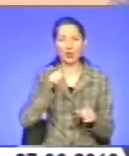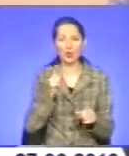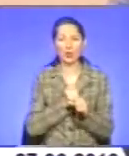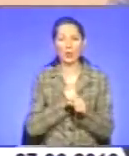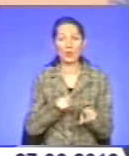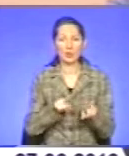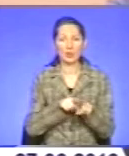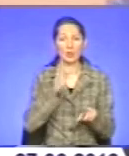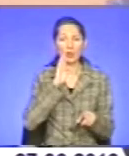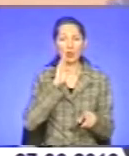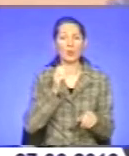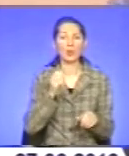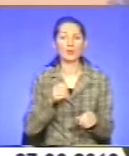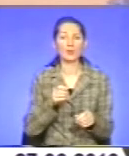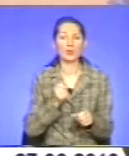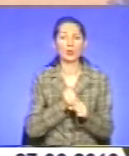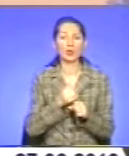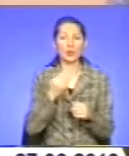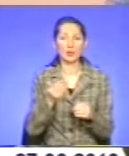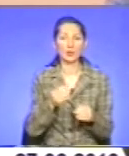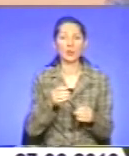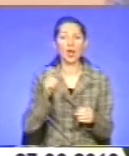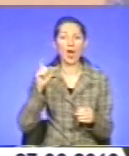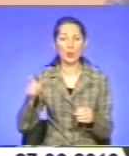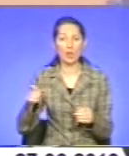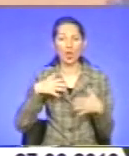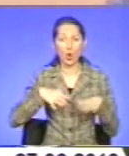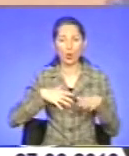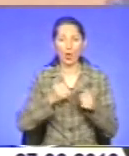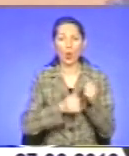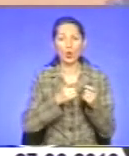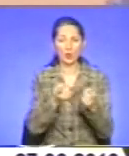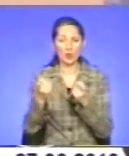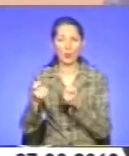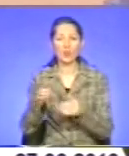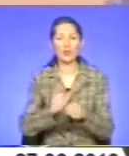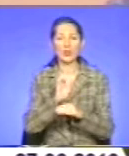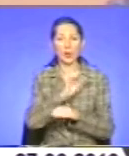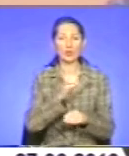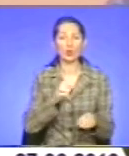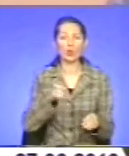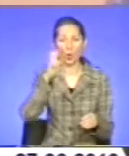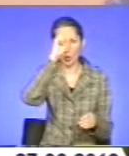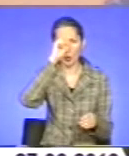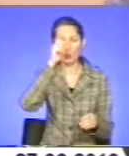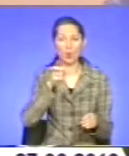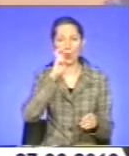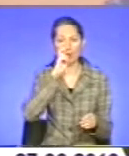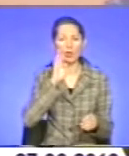Грузії за кожну завербованих та відправлених до турецьких борделів дівчат, за попередніми даними, отримував